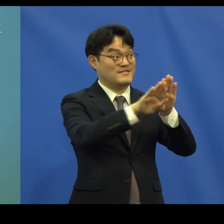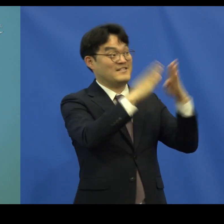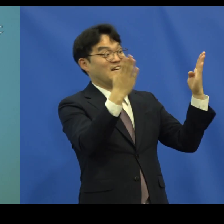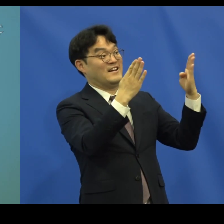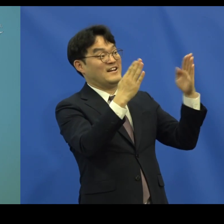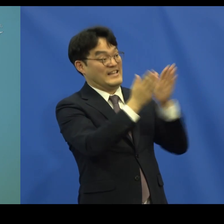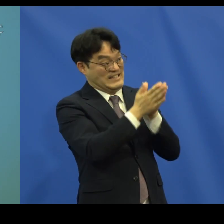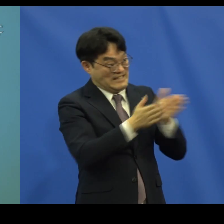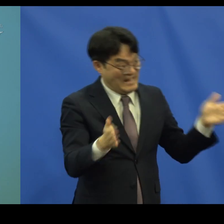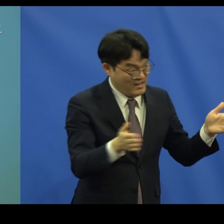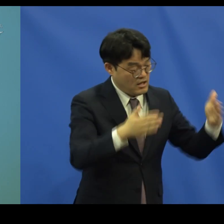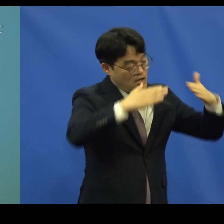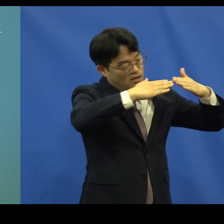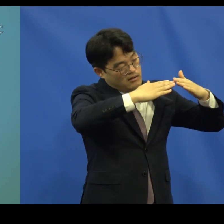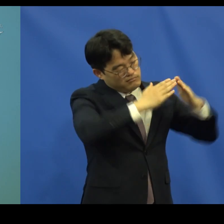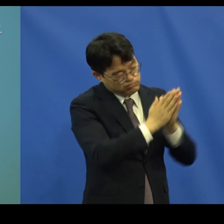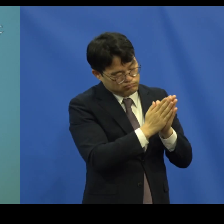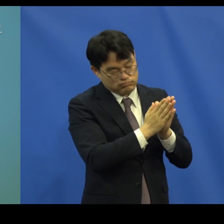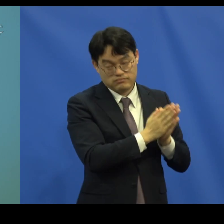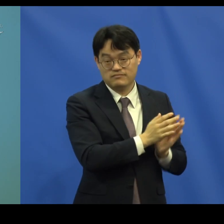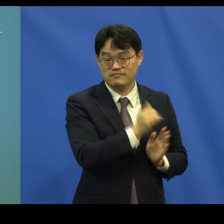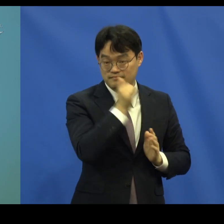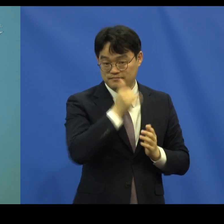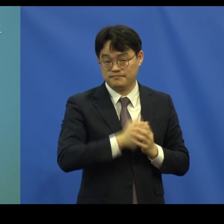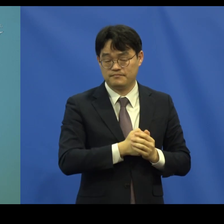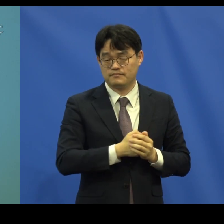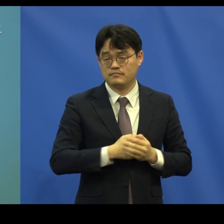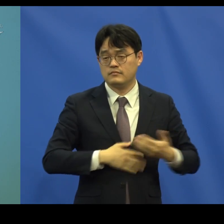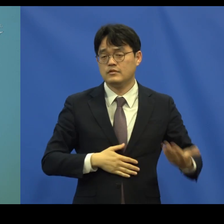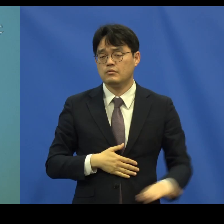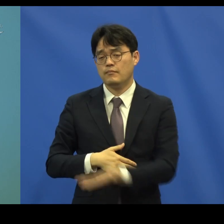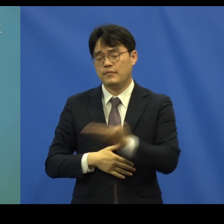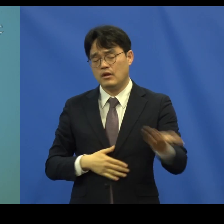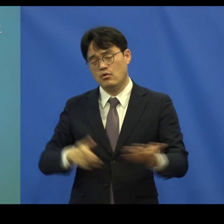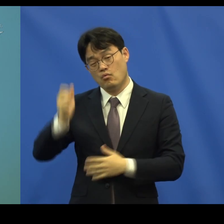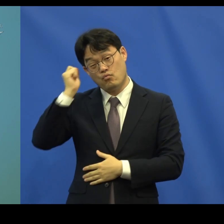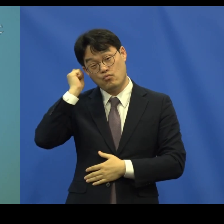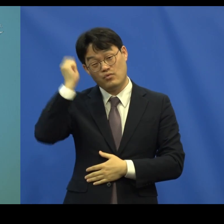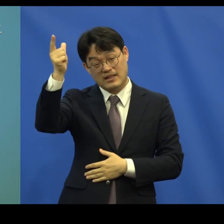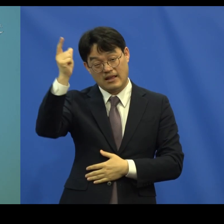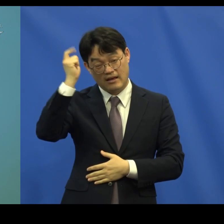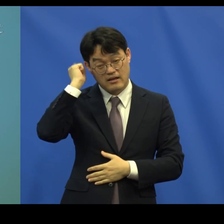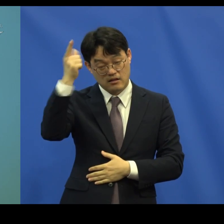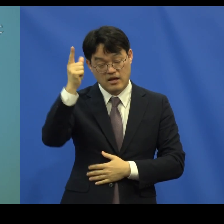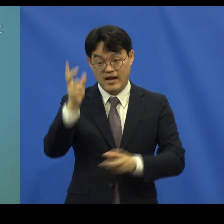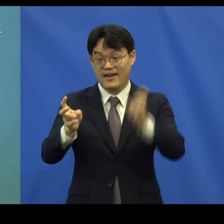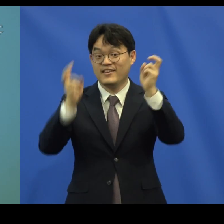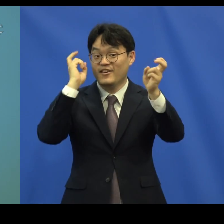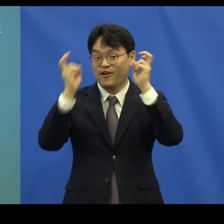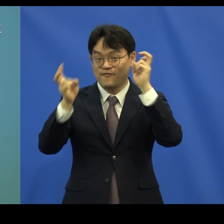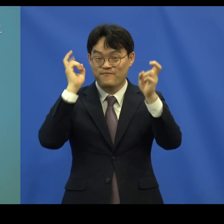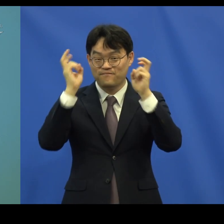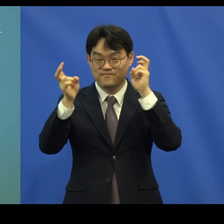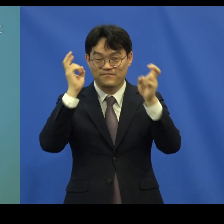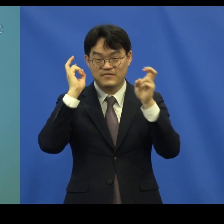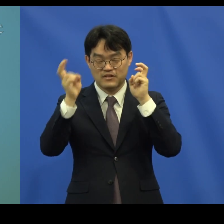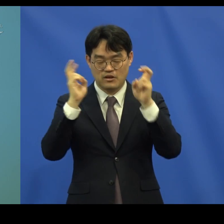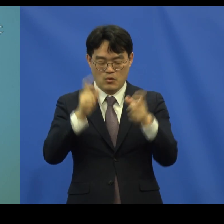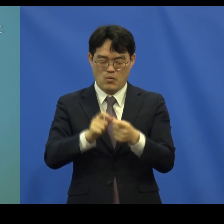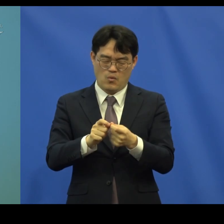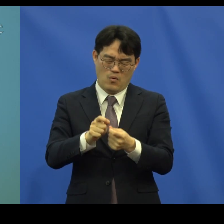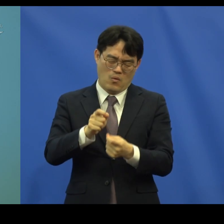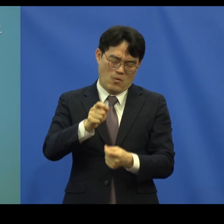위대한 기업을 연구한 저자가 그 위대한 기업들이 한참 지나고 나서 그 위대한